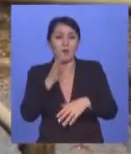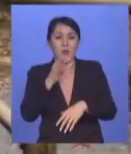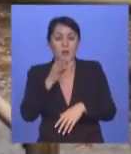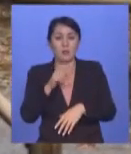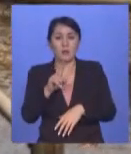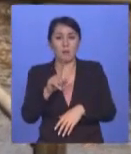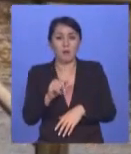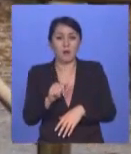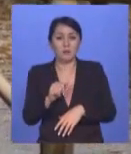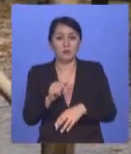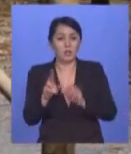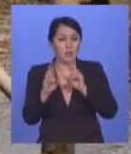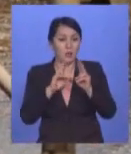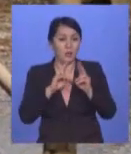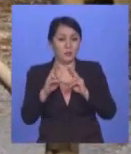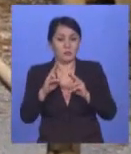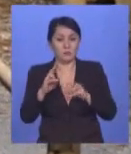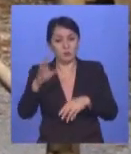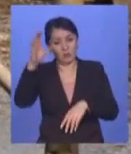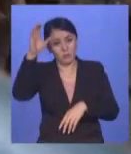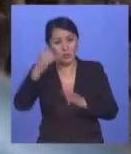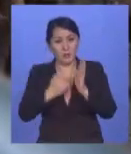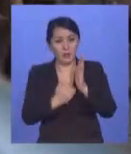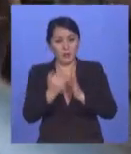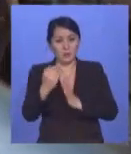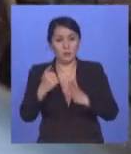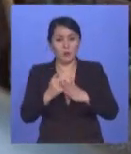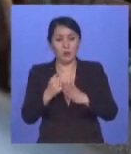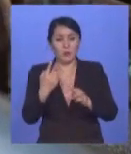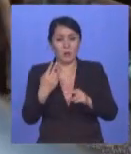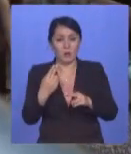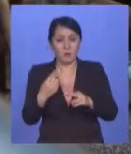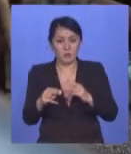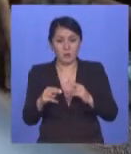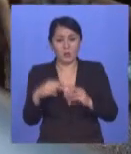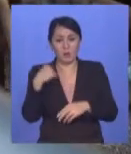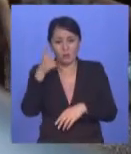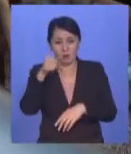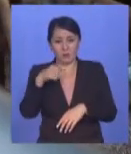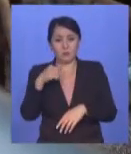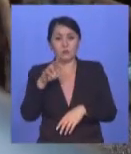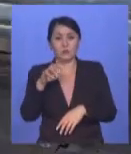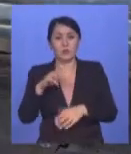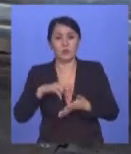аясында 100-ден астам фермер өз біліктілігін арттырды. Жыл соңына дейін 300-дей маманды қамту